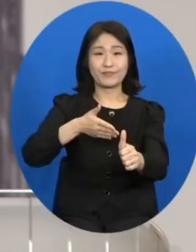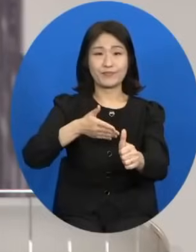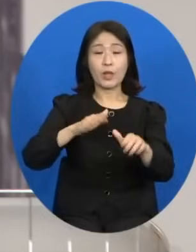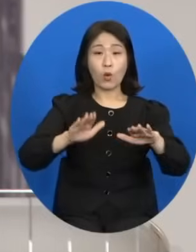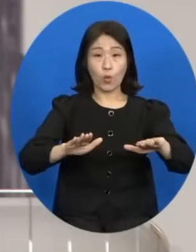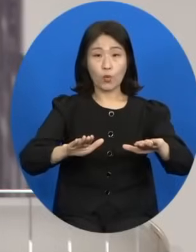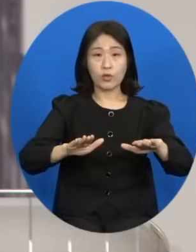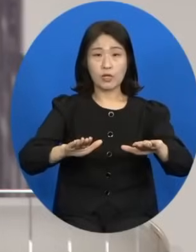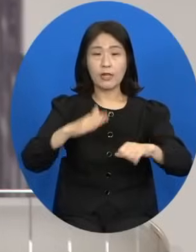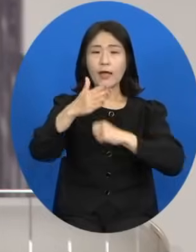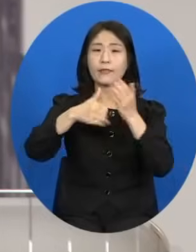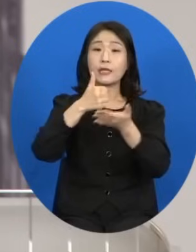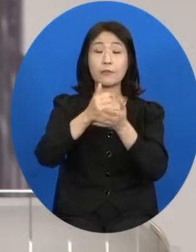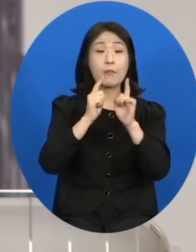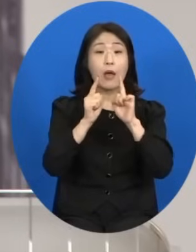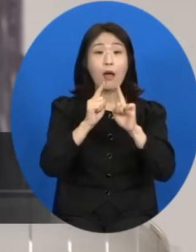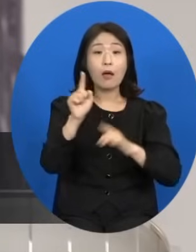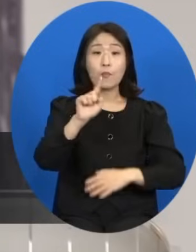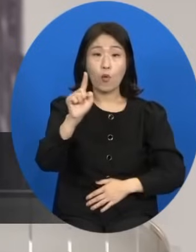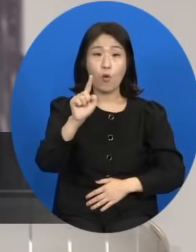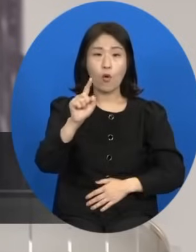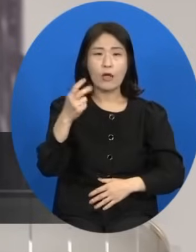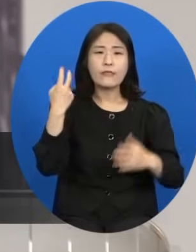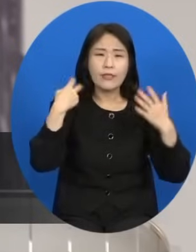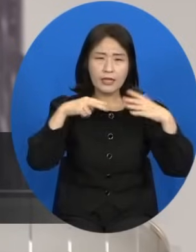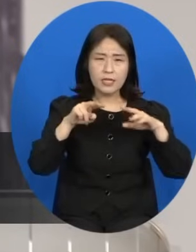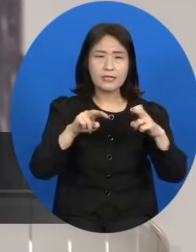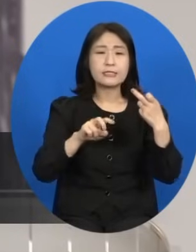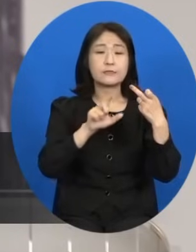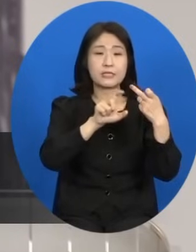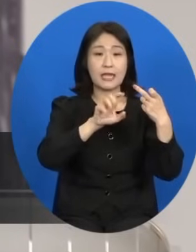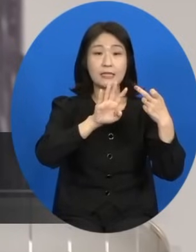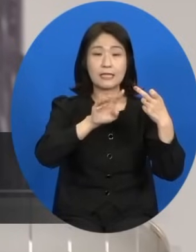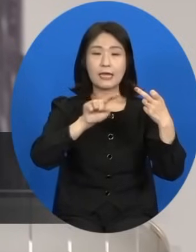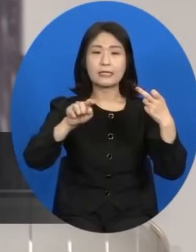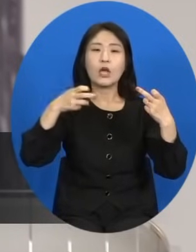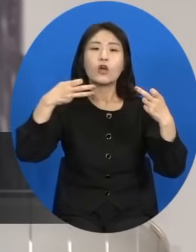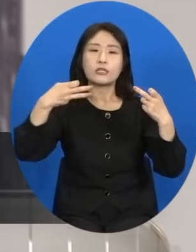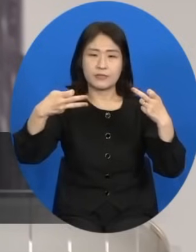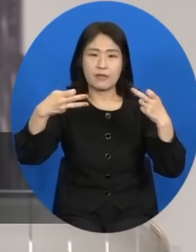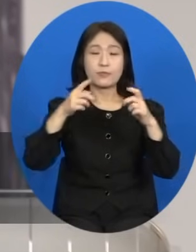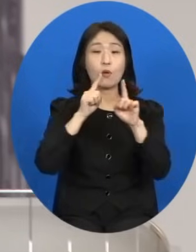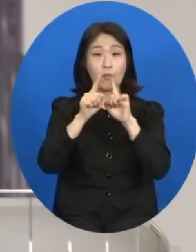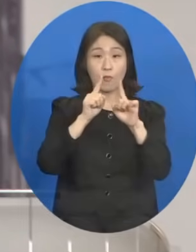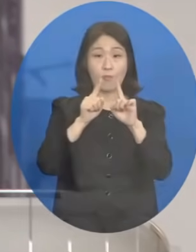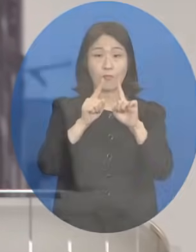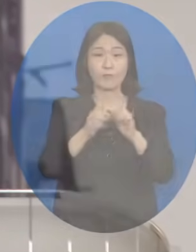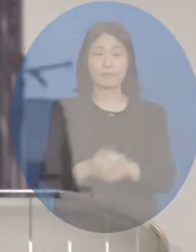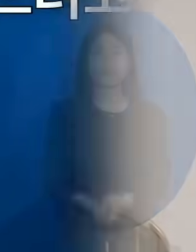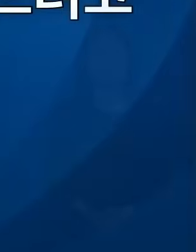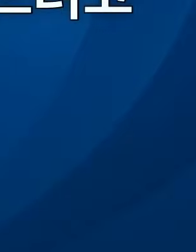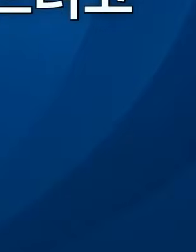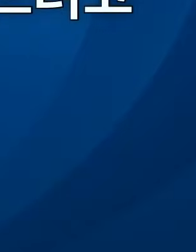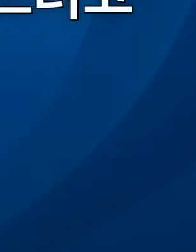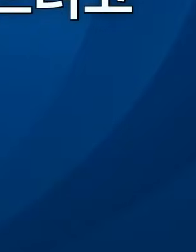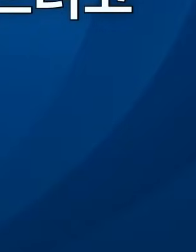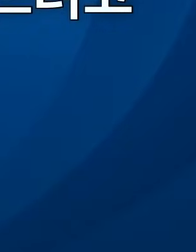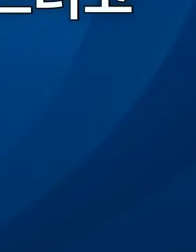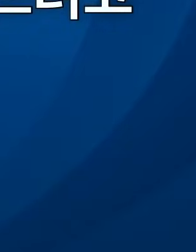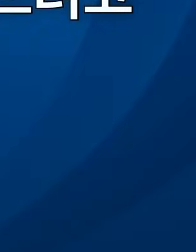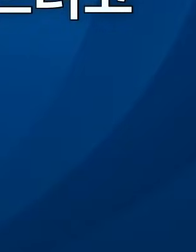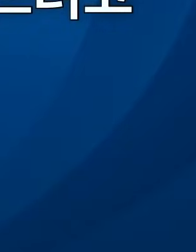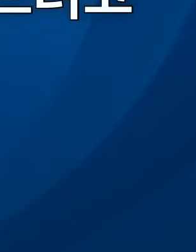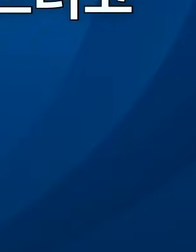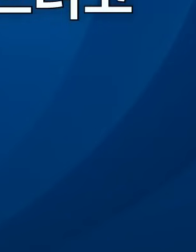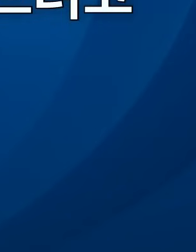오늘 우리에게 주시는 하나님 말씀은 다니엘 12장 4에서 13절 말씀입니다 그러나